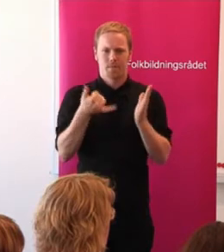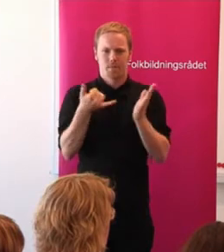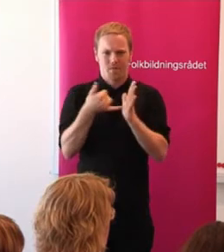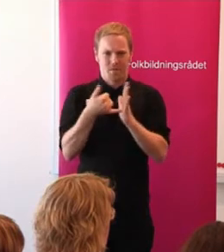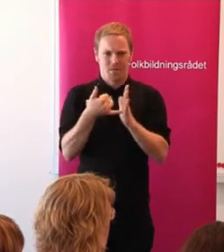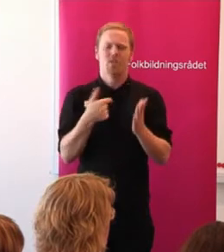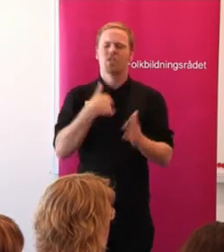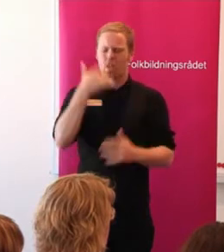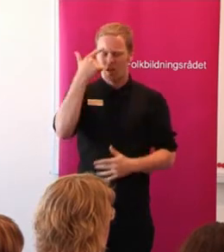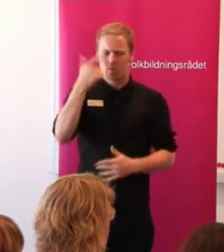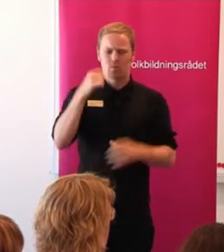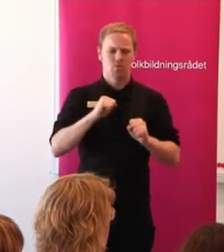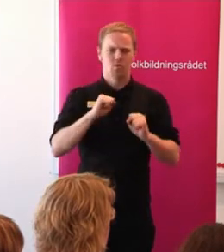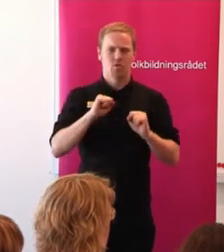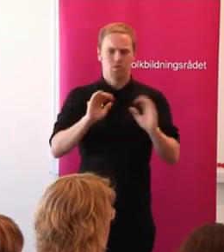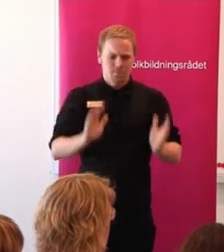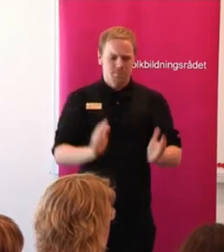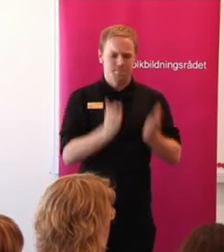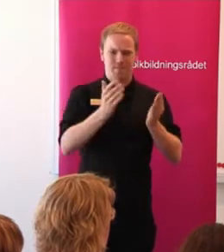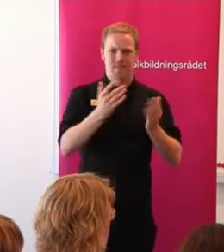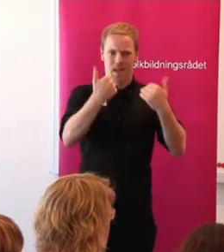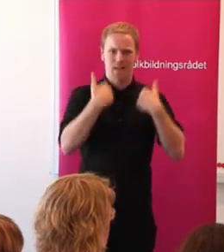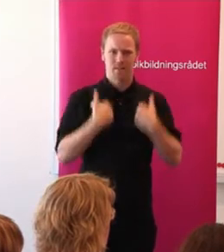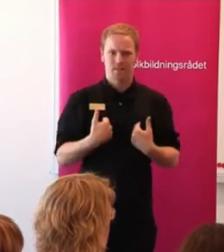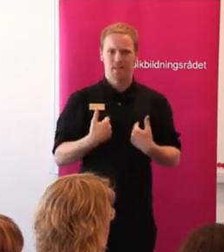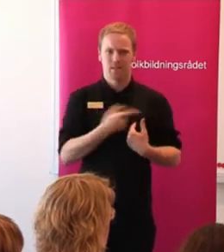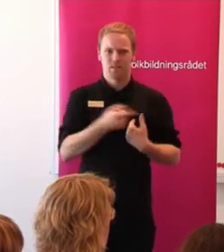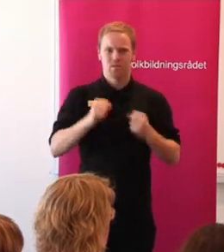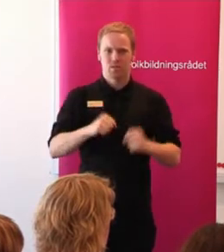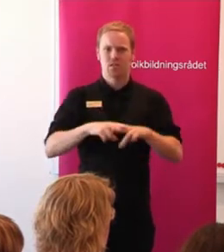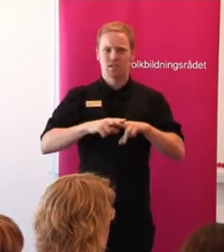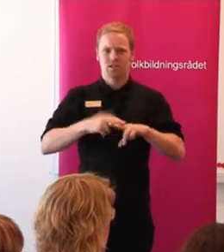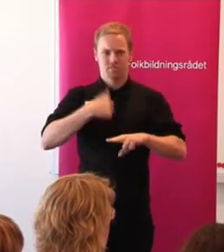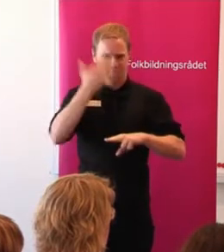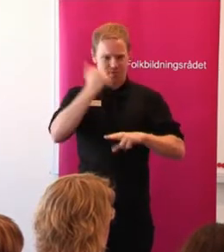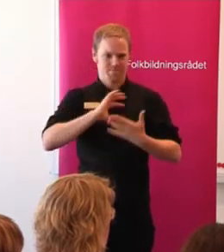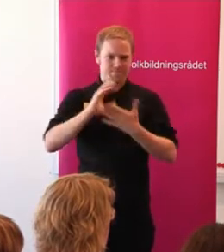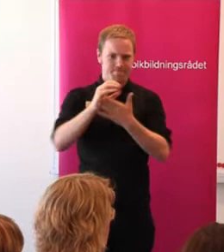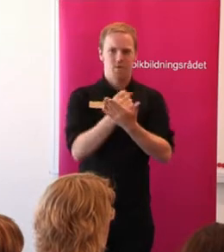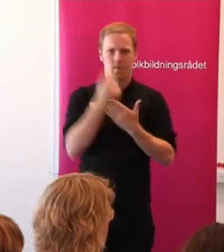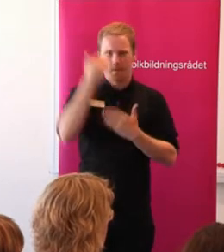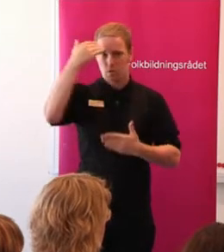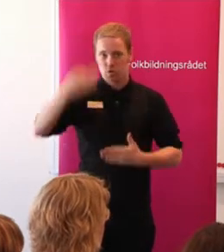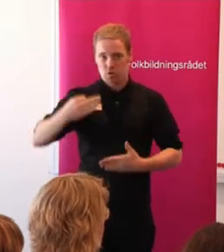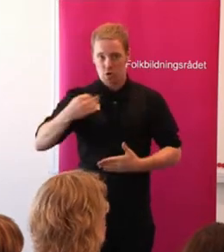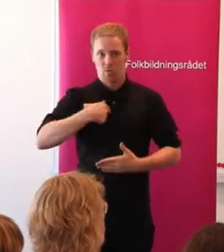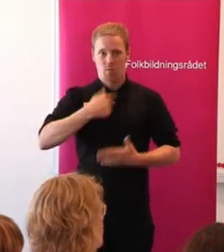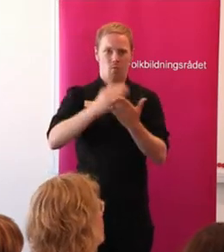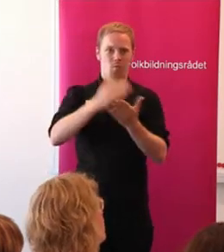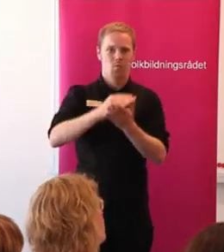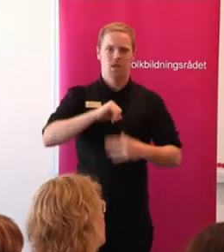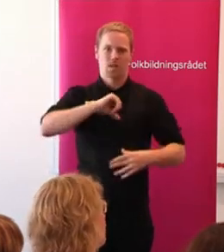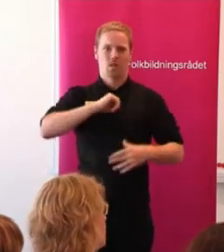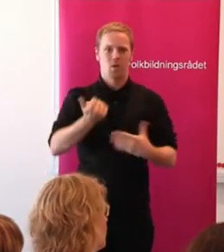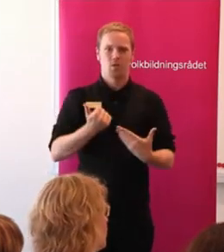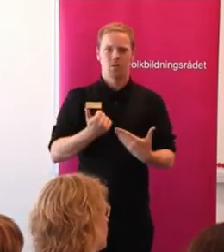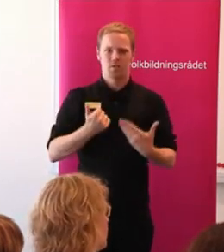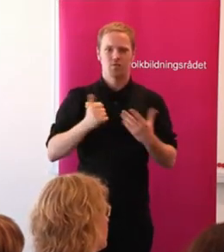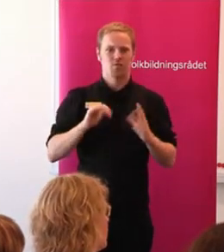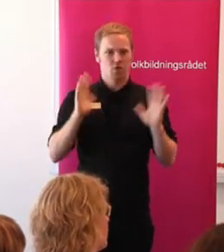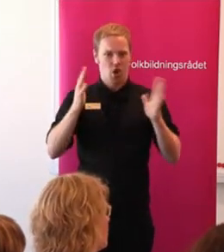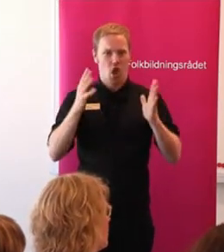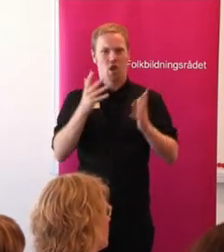stärka individen. Att själv vilja söka kunskap för att kunna ta sig igenom livet och vara självförsörjande. Mm. Det är för mig liksom